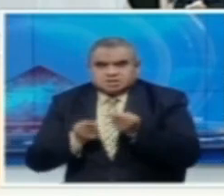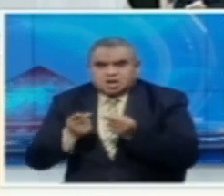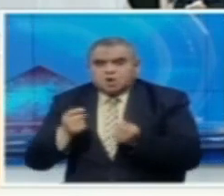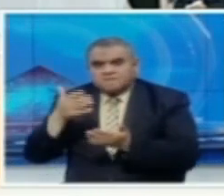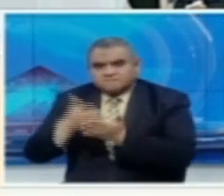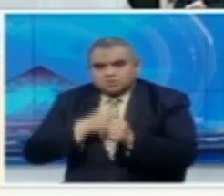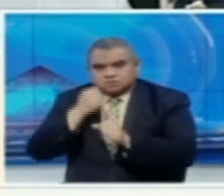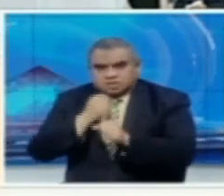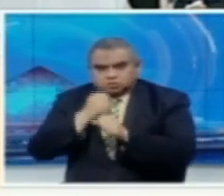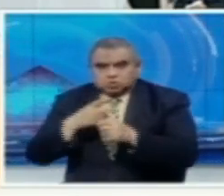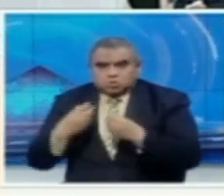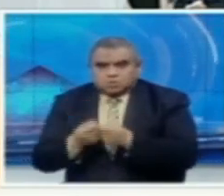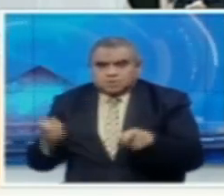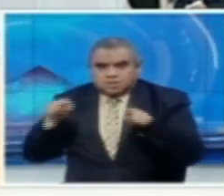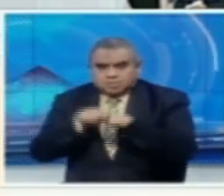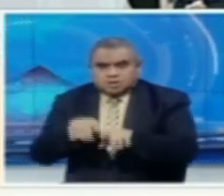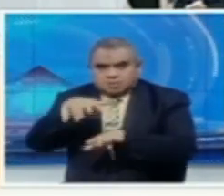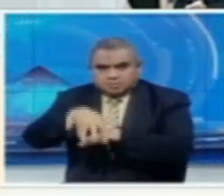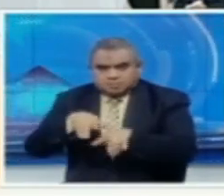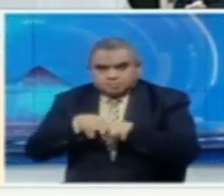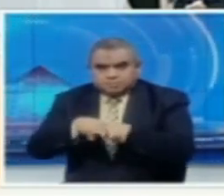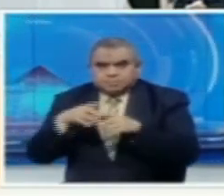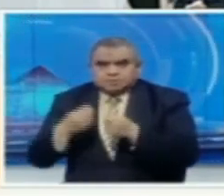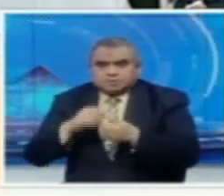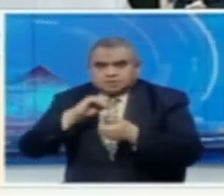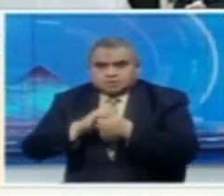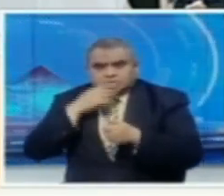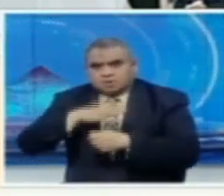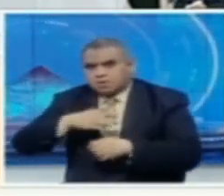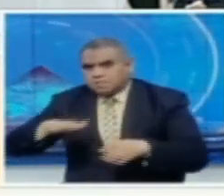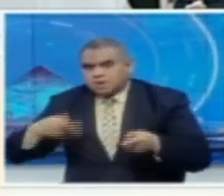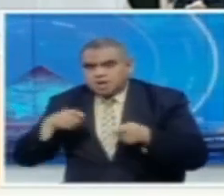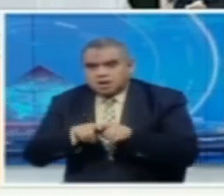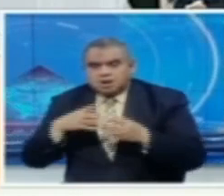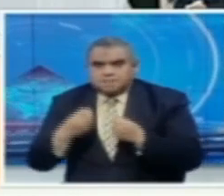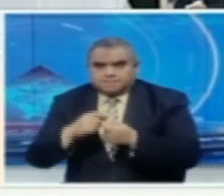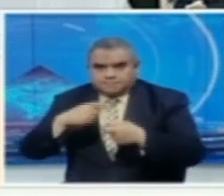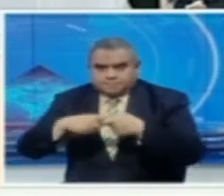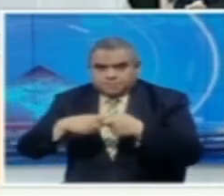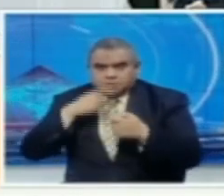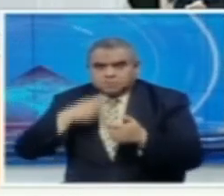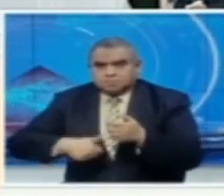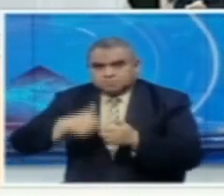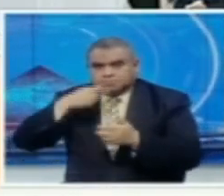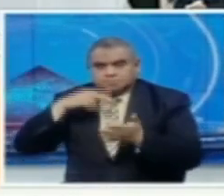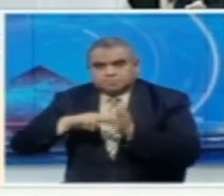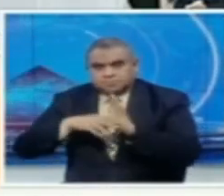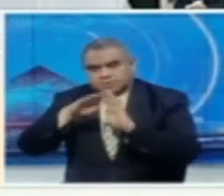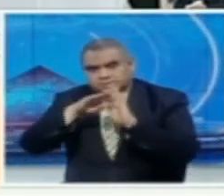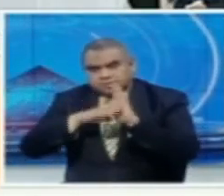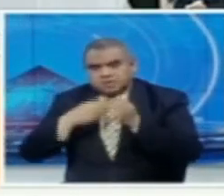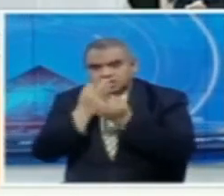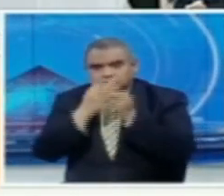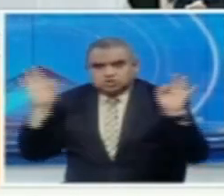العمل بالتكامل مع المشروعات الخاصة بمنظومة الموانئ والخدمات البحرية، وذلك في إطار عملية التنمية